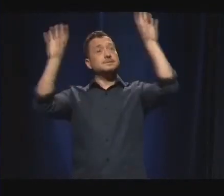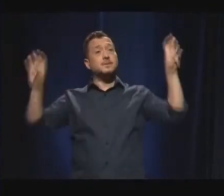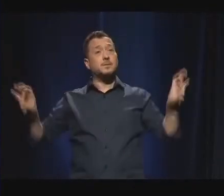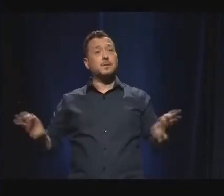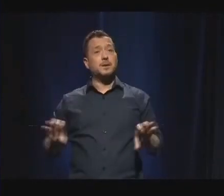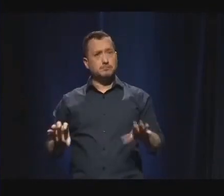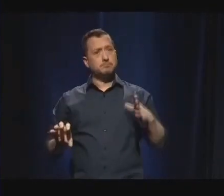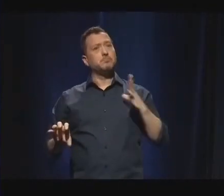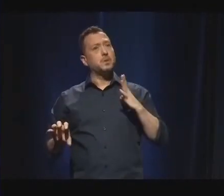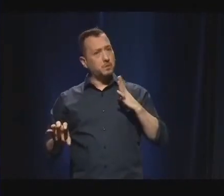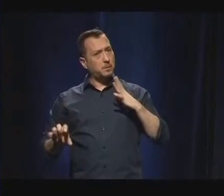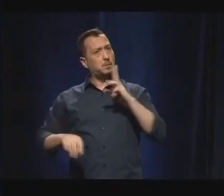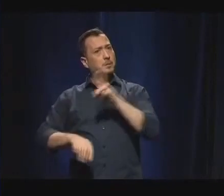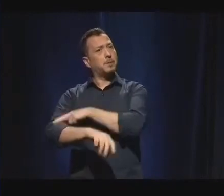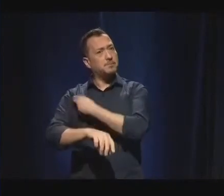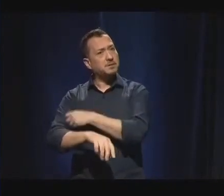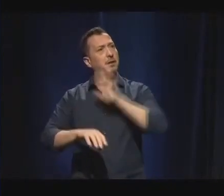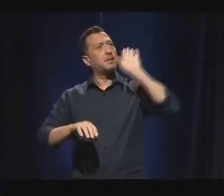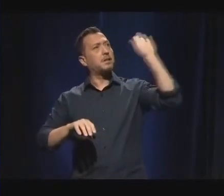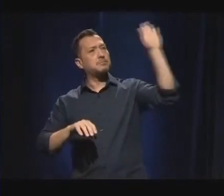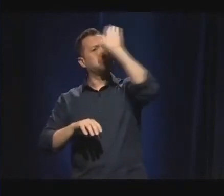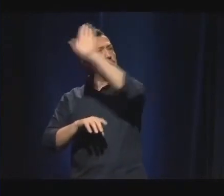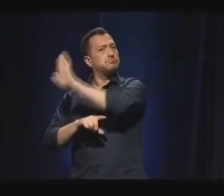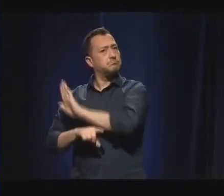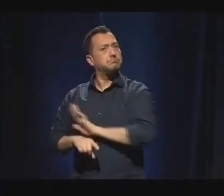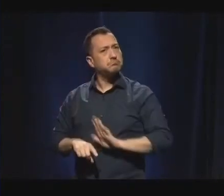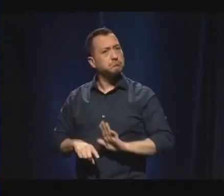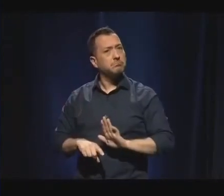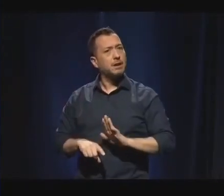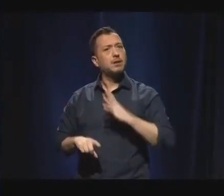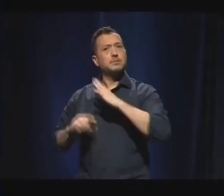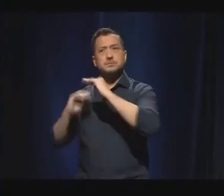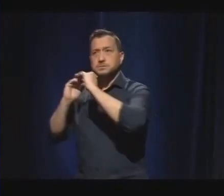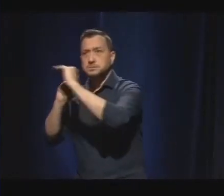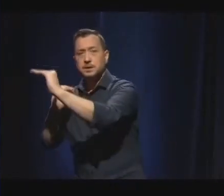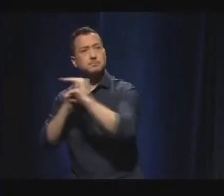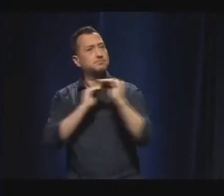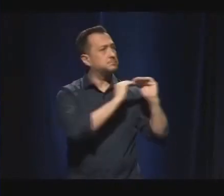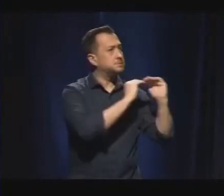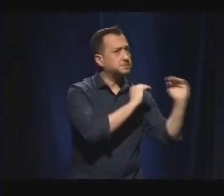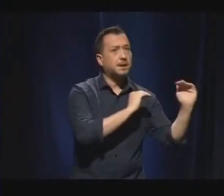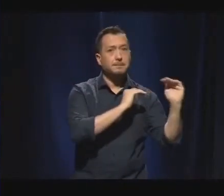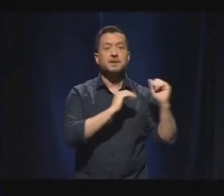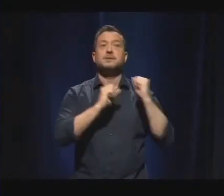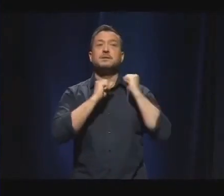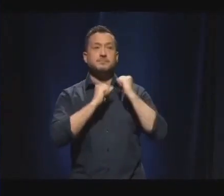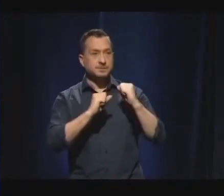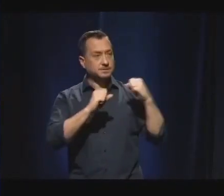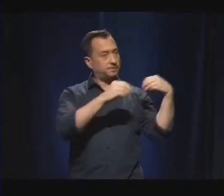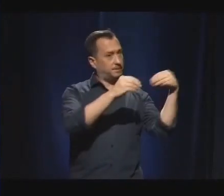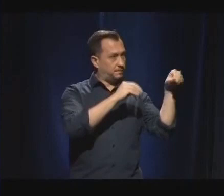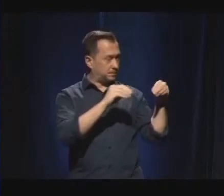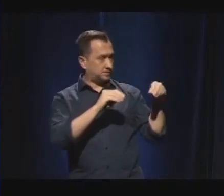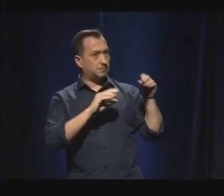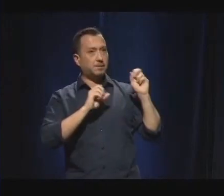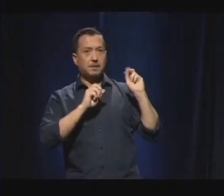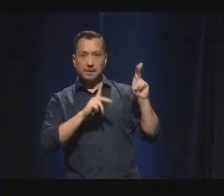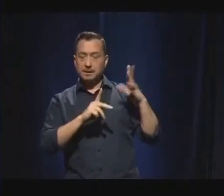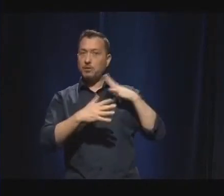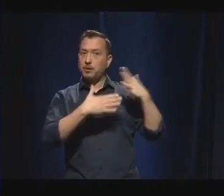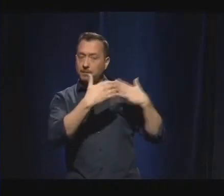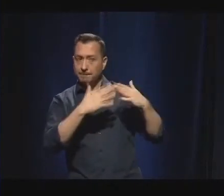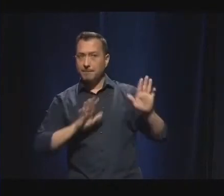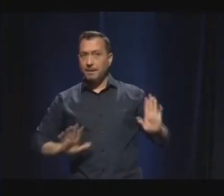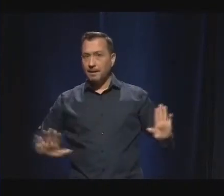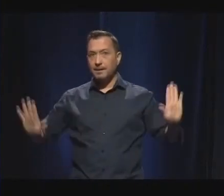où on peut voir une certaine stabilité, puis il y a une petite marge de manœuvre. Mais il y a d'autres régions où il n'y a